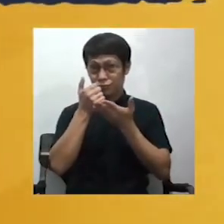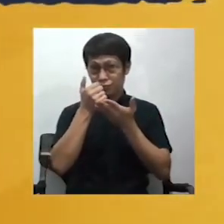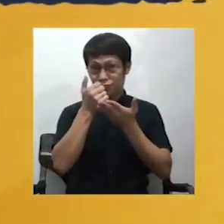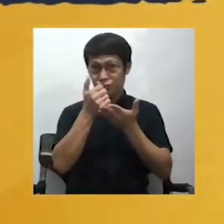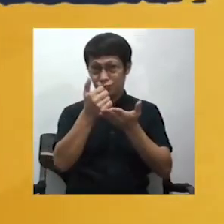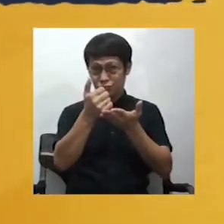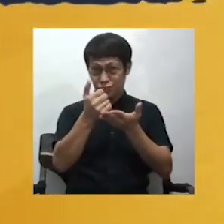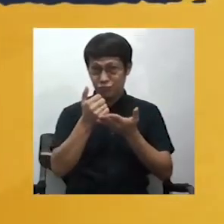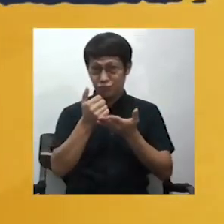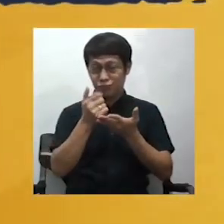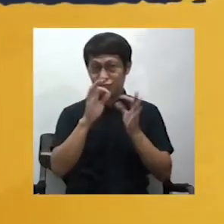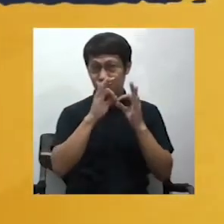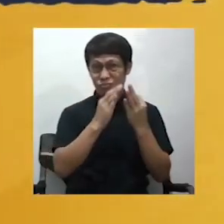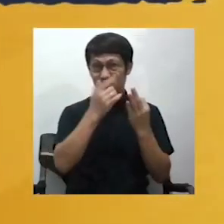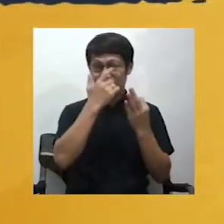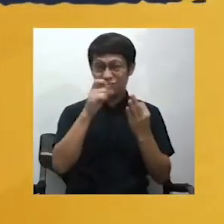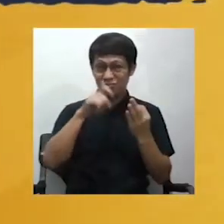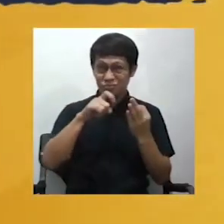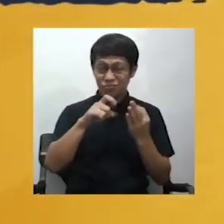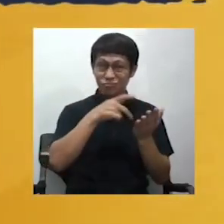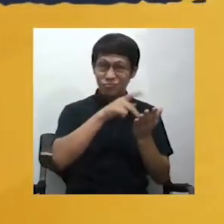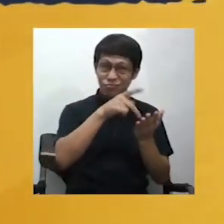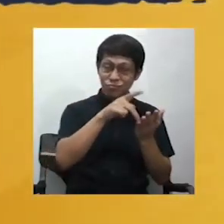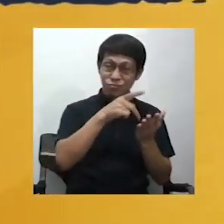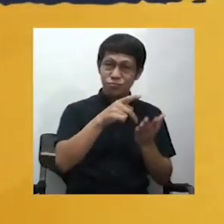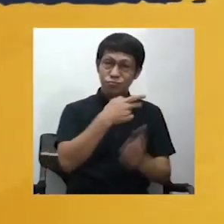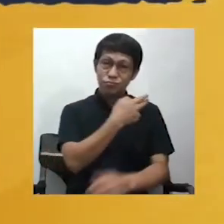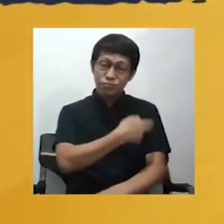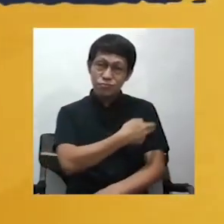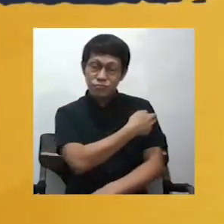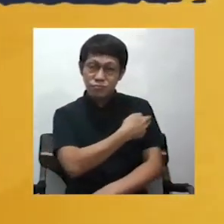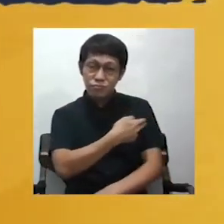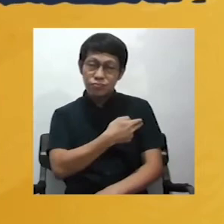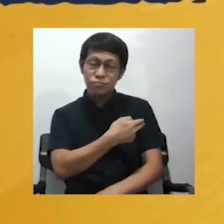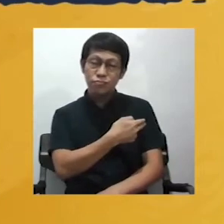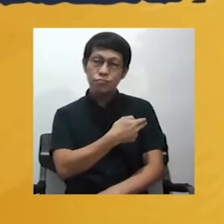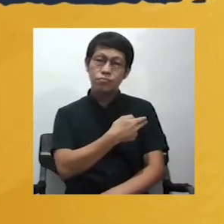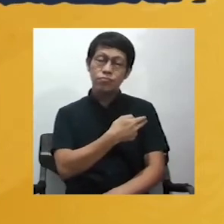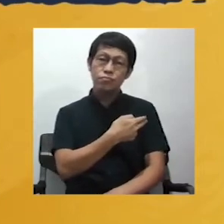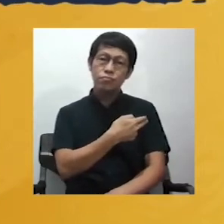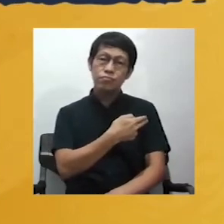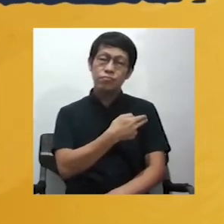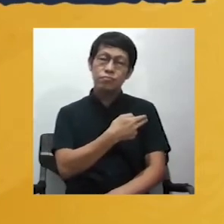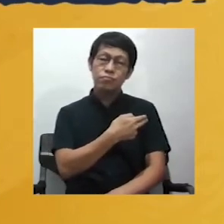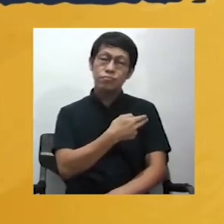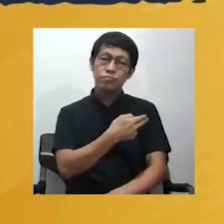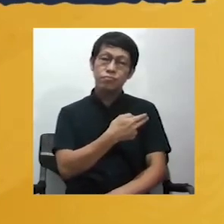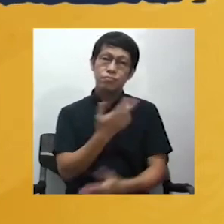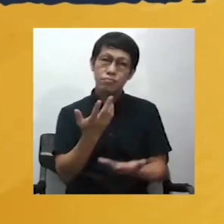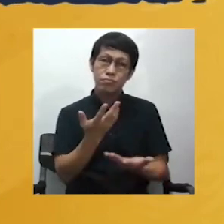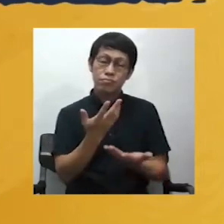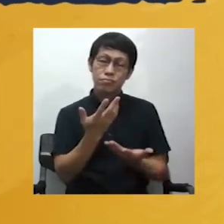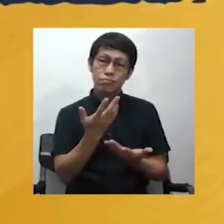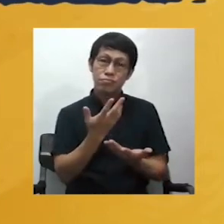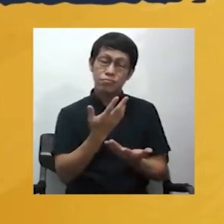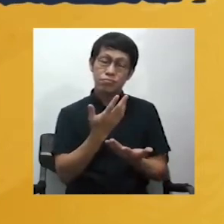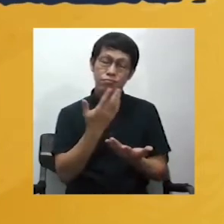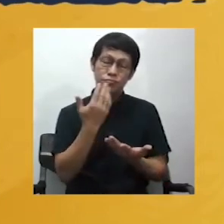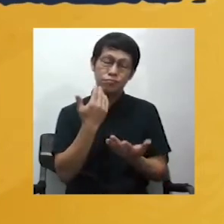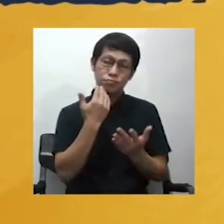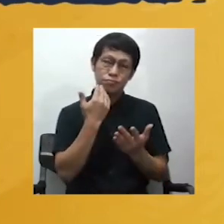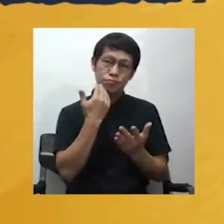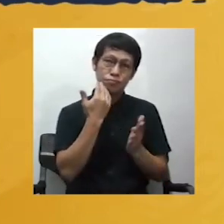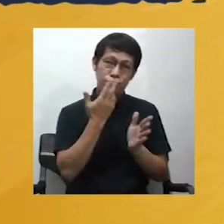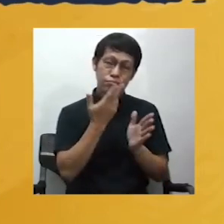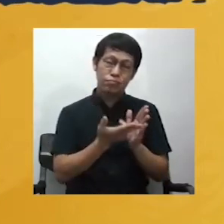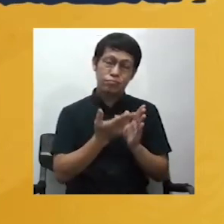mga nais tumulong sa pamilya niya dahil meron pang mga obligasyon sa kasalukuyan sa ospital